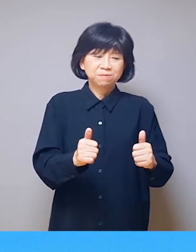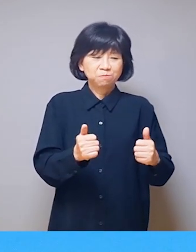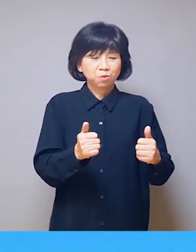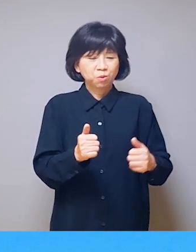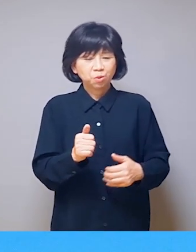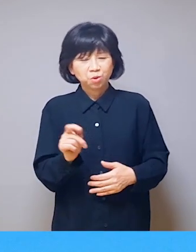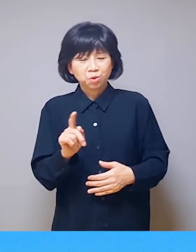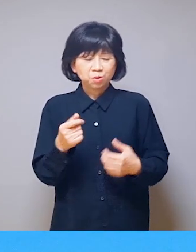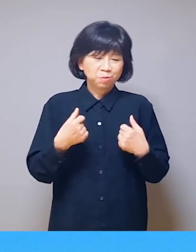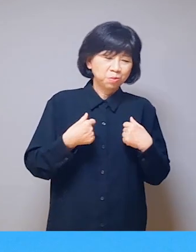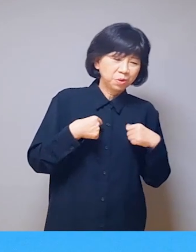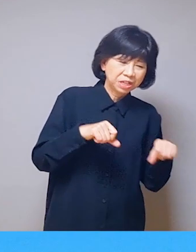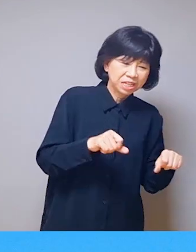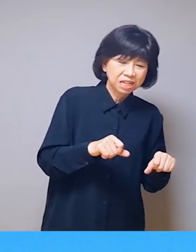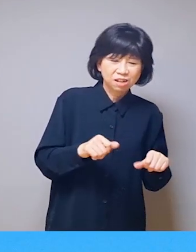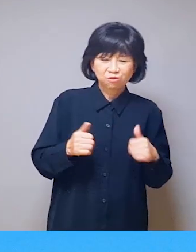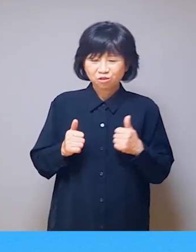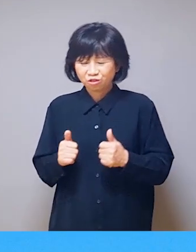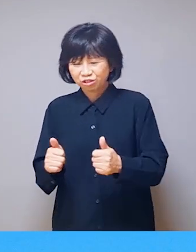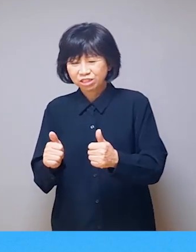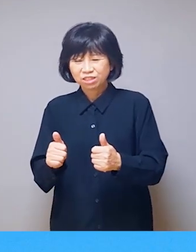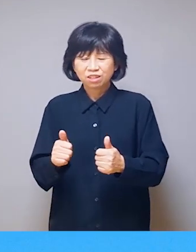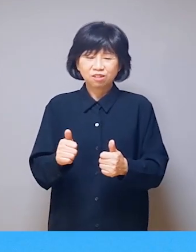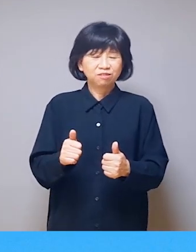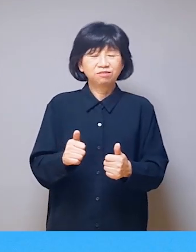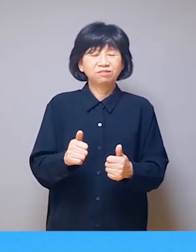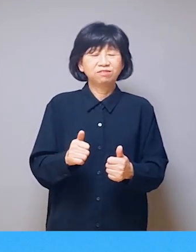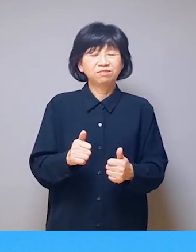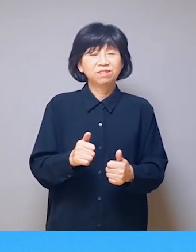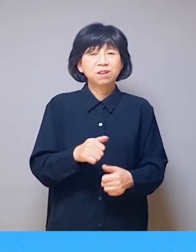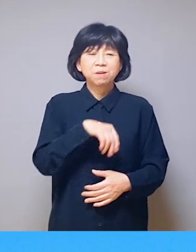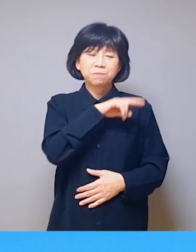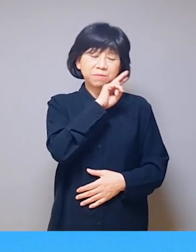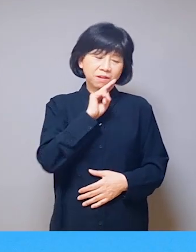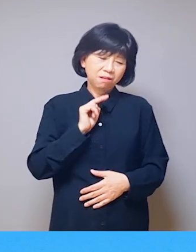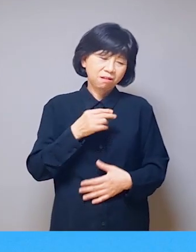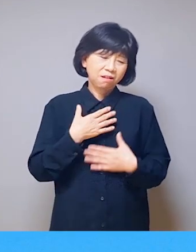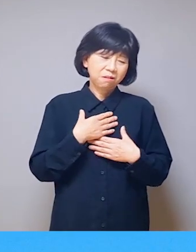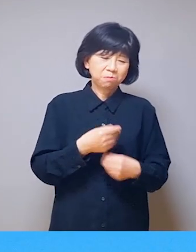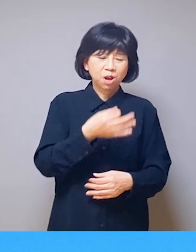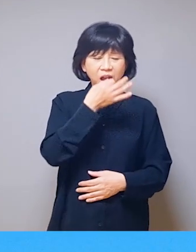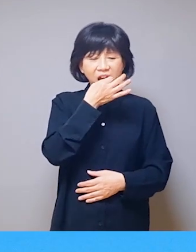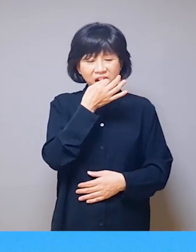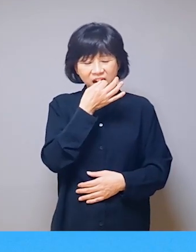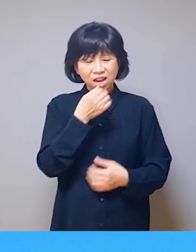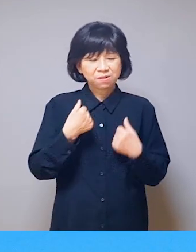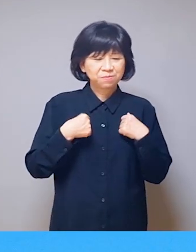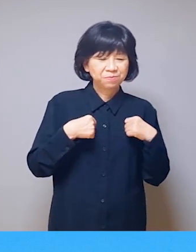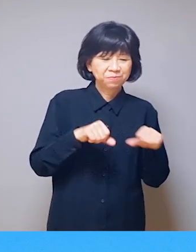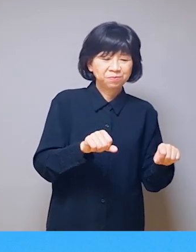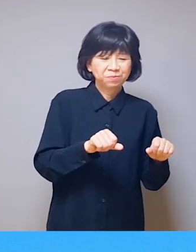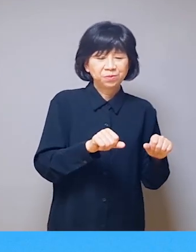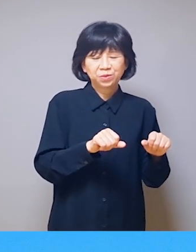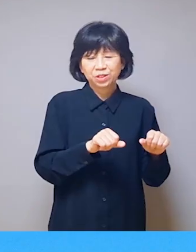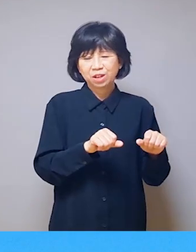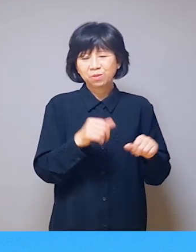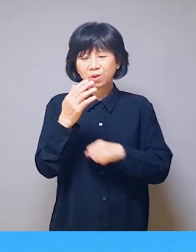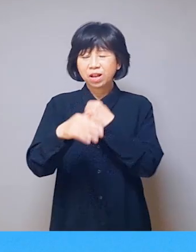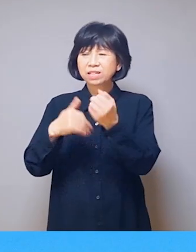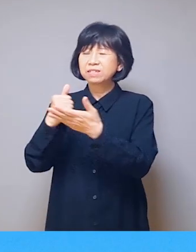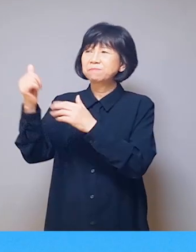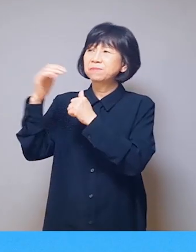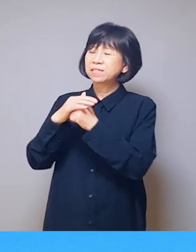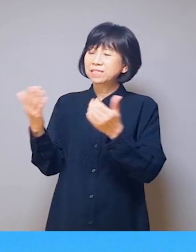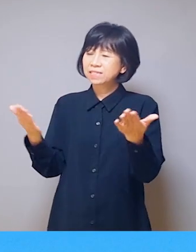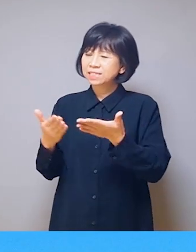아니에요. 헌신은 자신의 편안함과 욕심을 내려놓고 하나님께서 맡기신 사명을 위해 살아가는